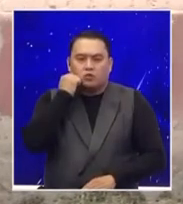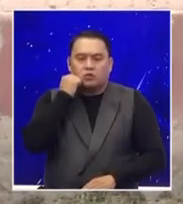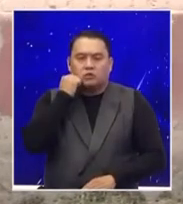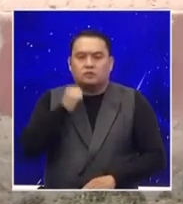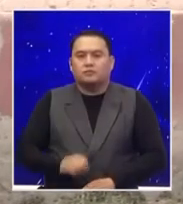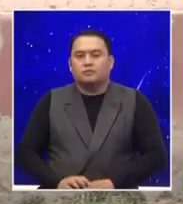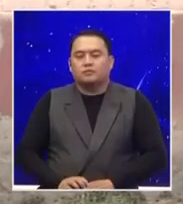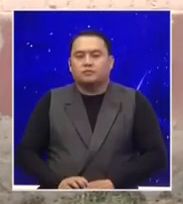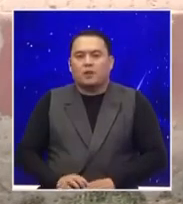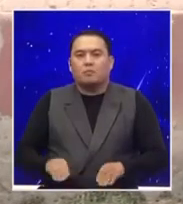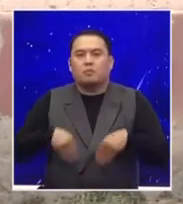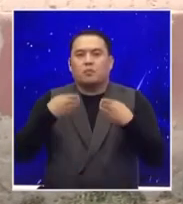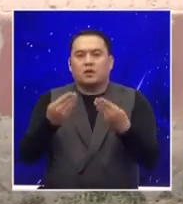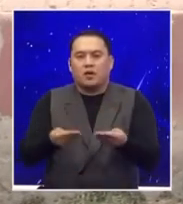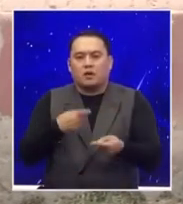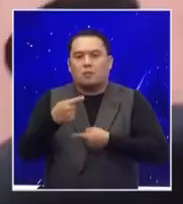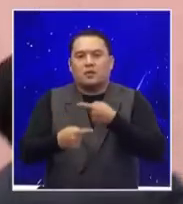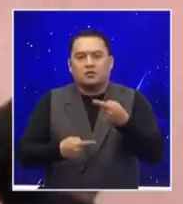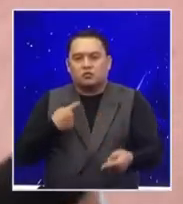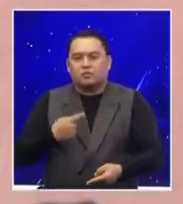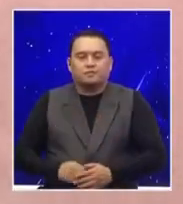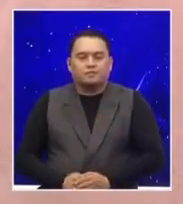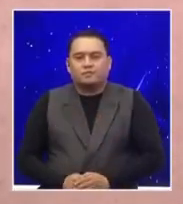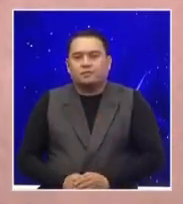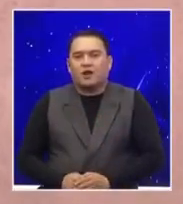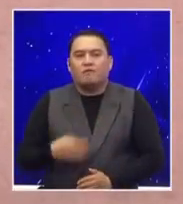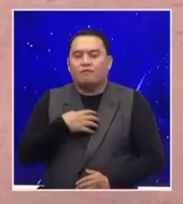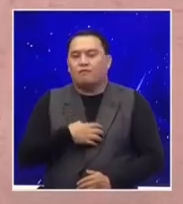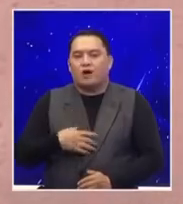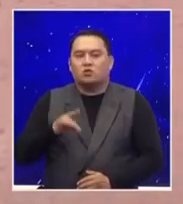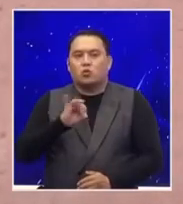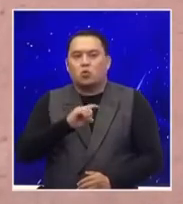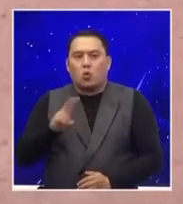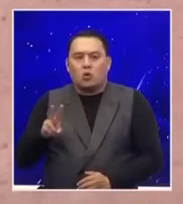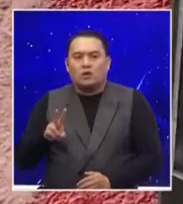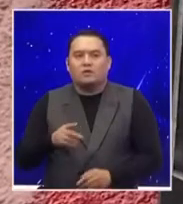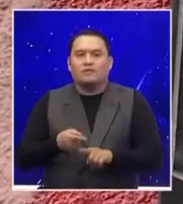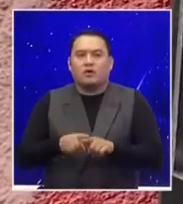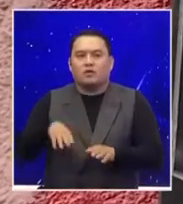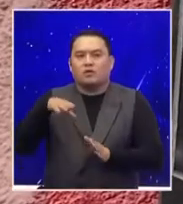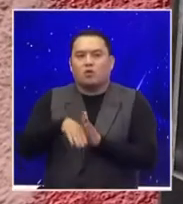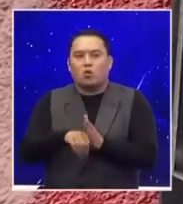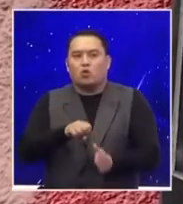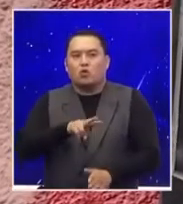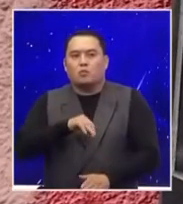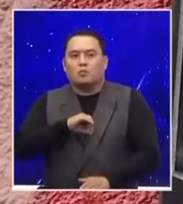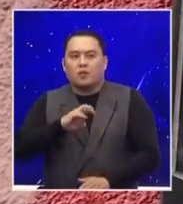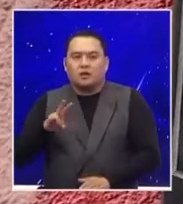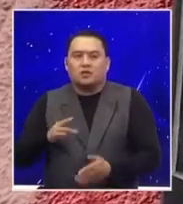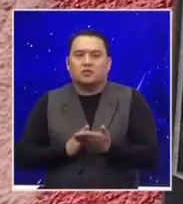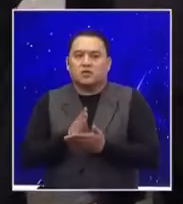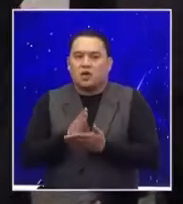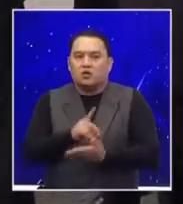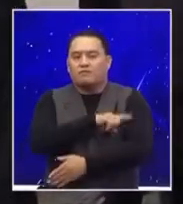дедушек и передавали по наследству. Немаловажную роль в сохранении высоких моральных ценностей внес Улыкпан Нургазинов. Заслуженный